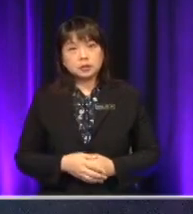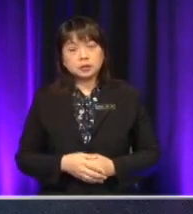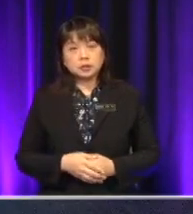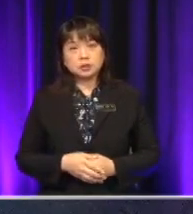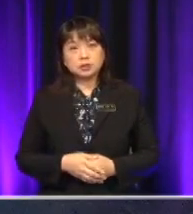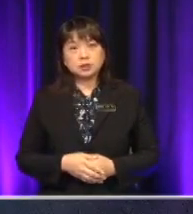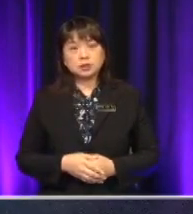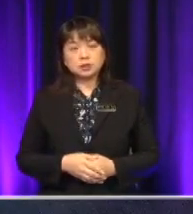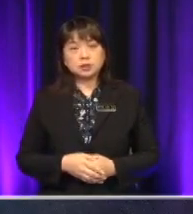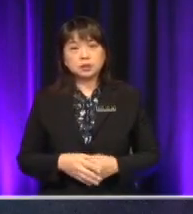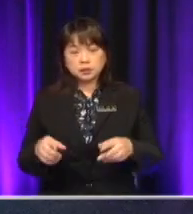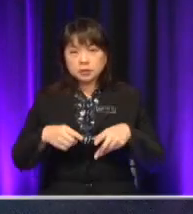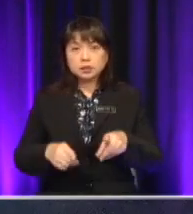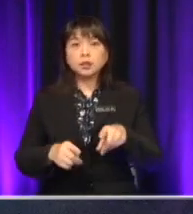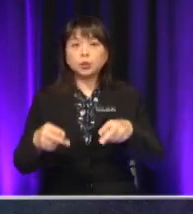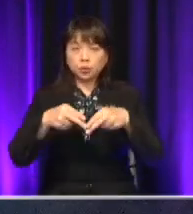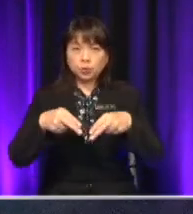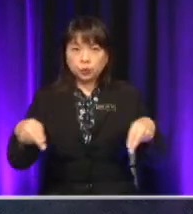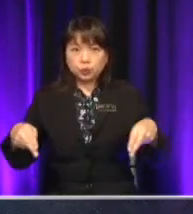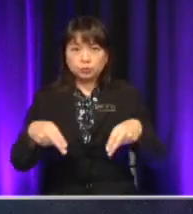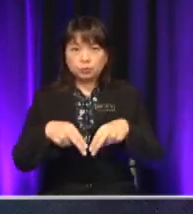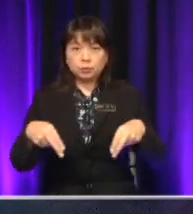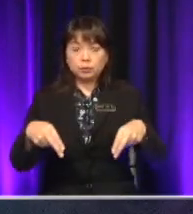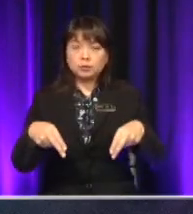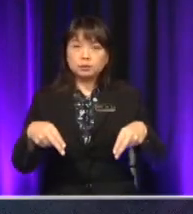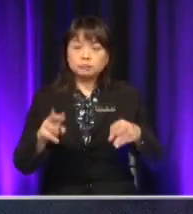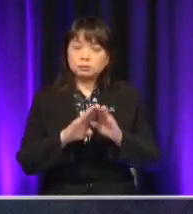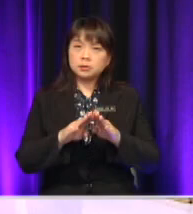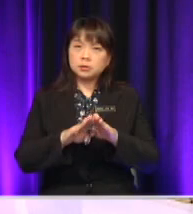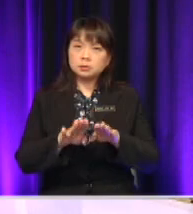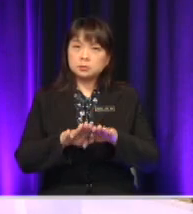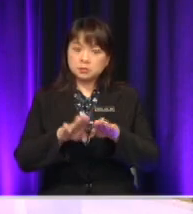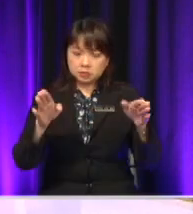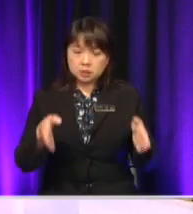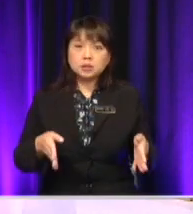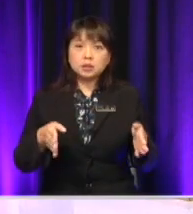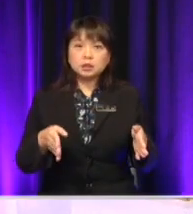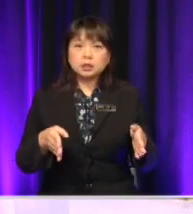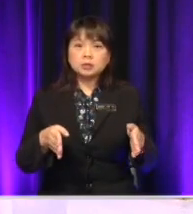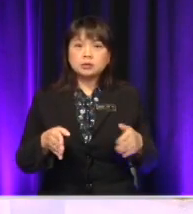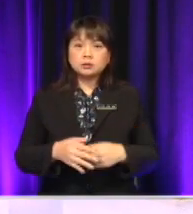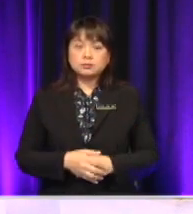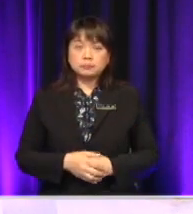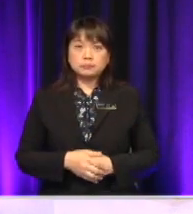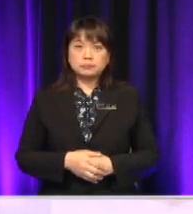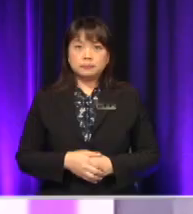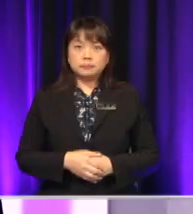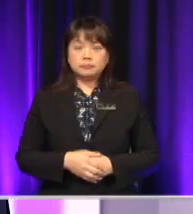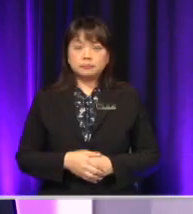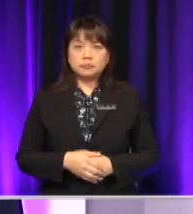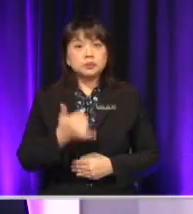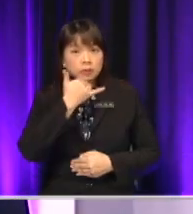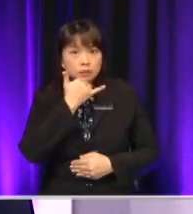meja? Jengkal. Guna klasiknya kaedah. Saya guna jengkal, cikgu. Kenapa, cikgu? Betul ke salah ni? Tak apa. Tak salah